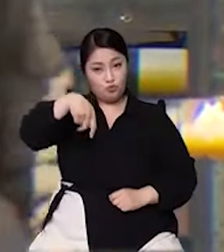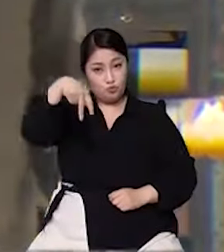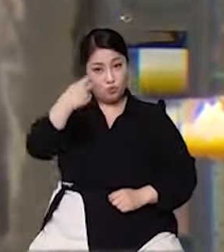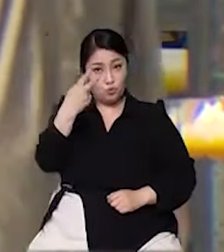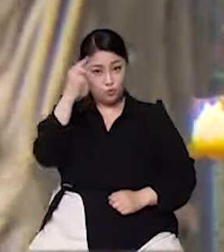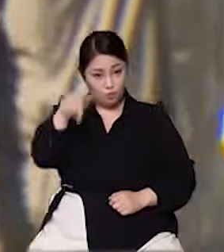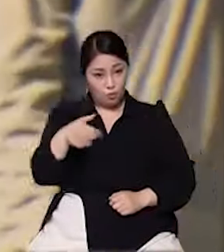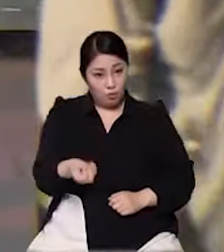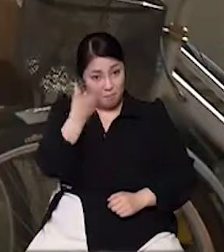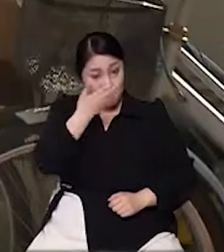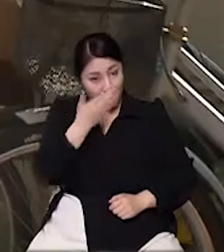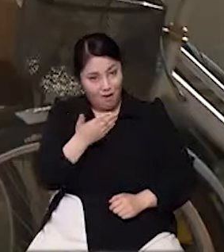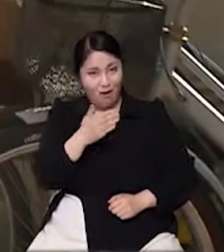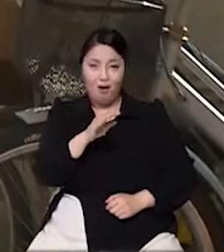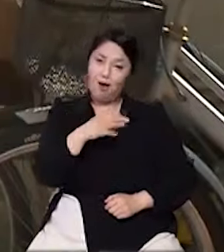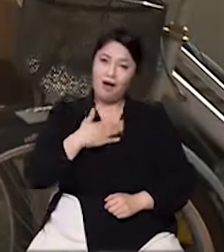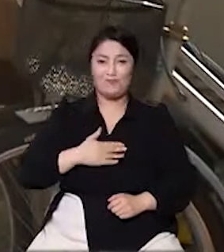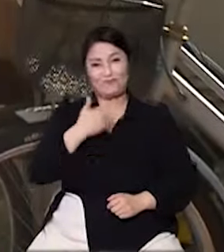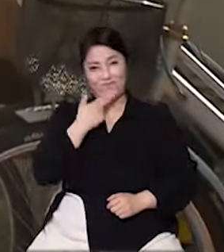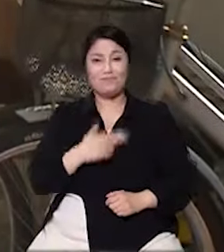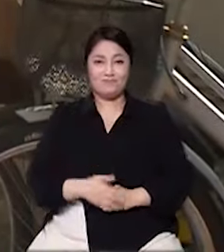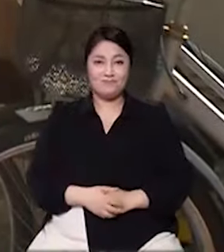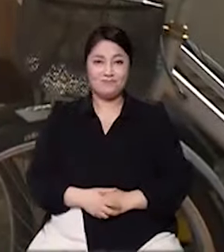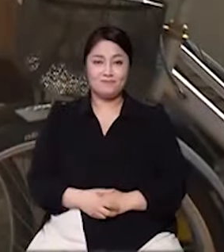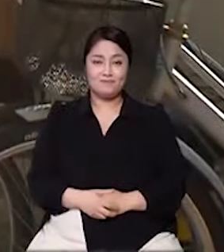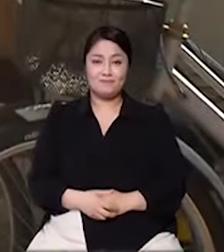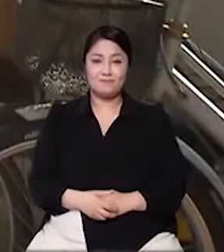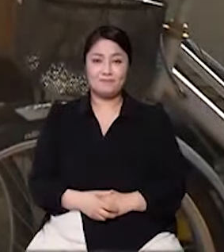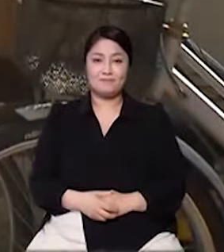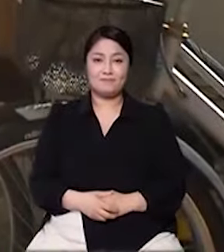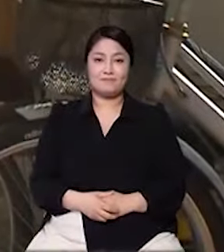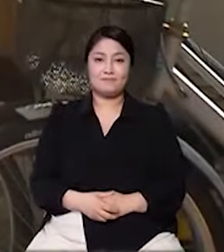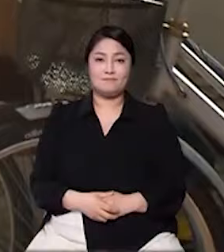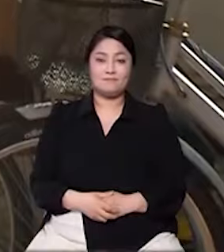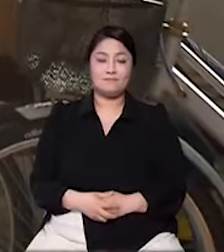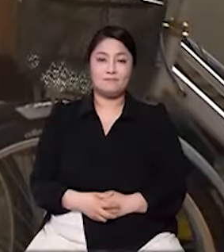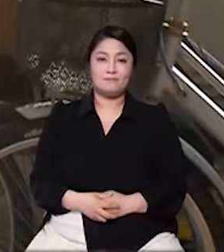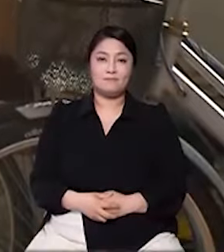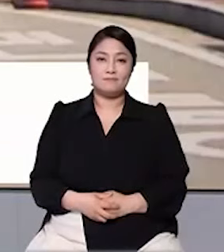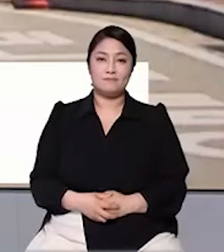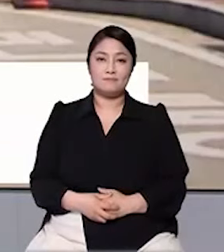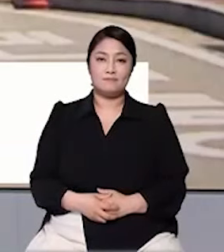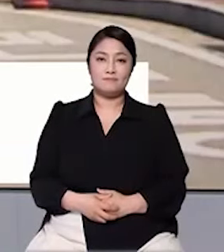기록이 세워질 지 관심입니다 kbc 2개 여깁니다